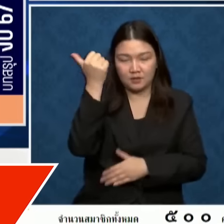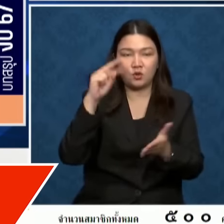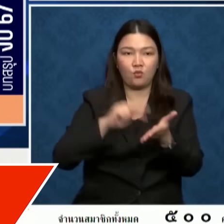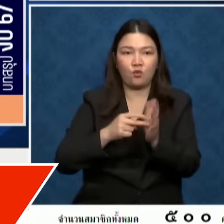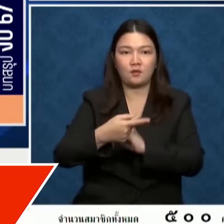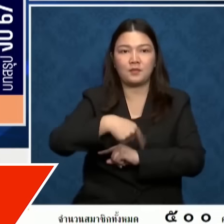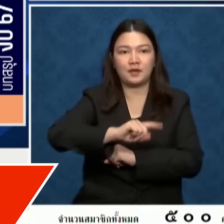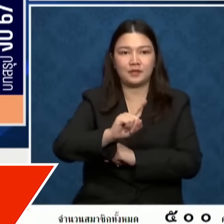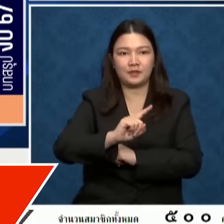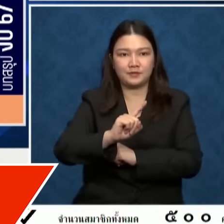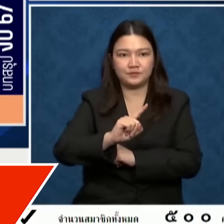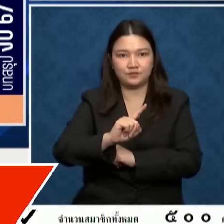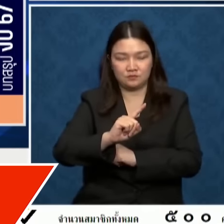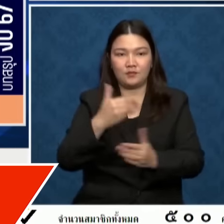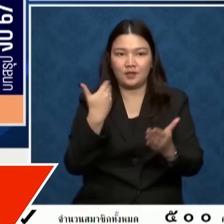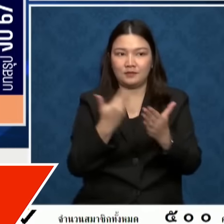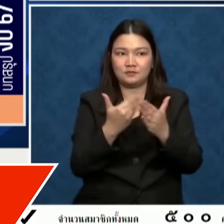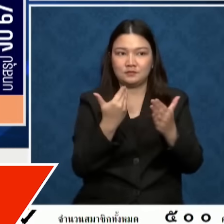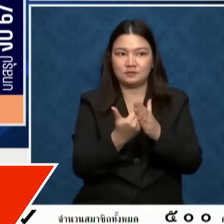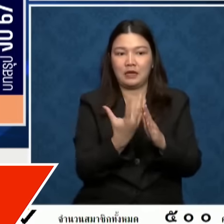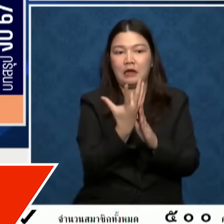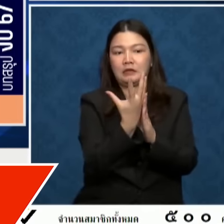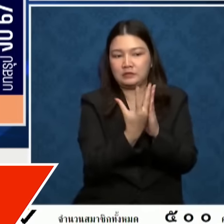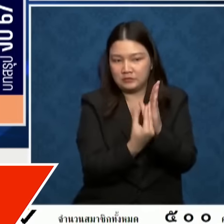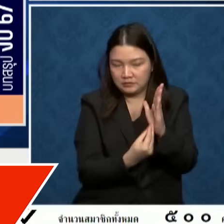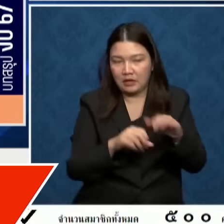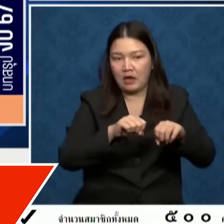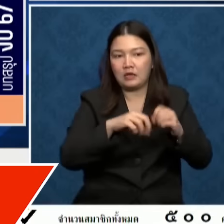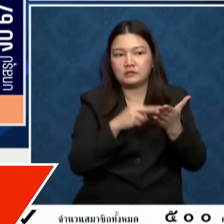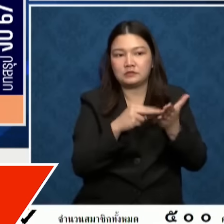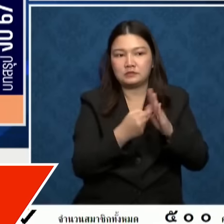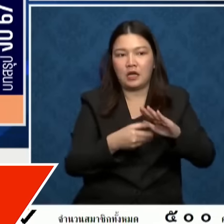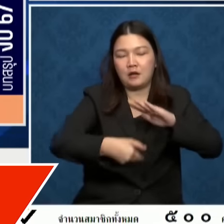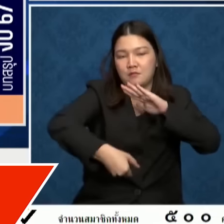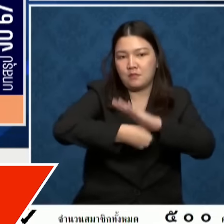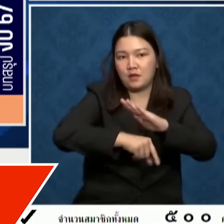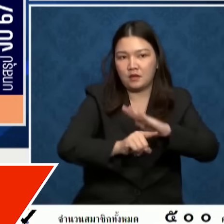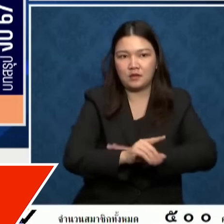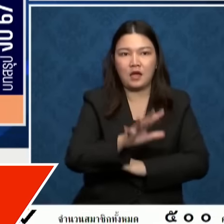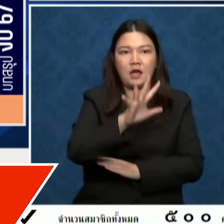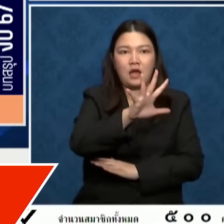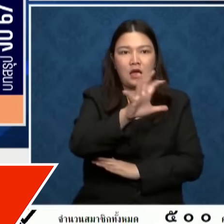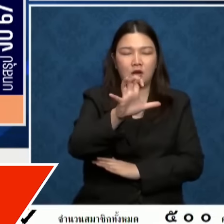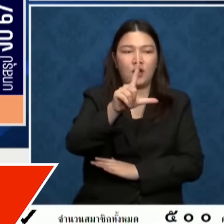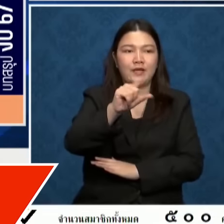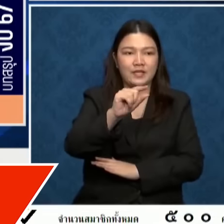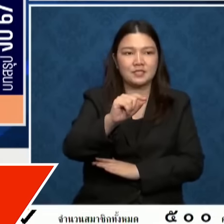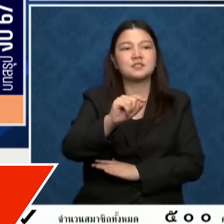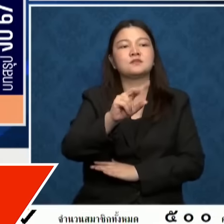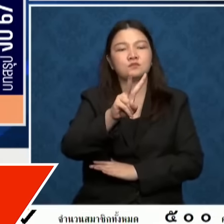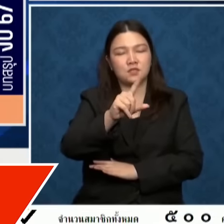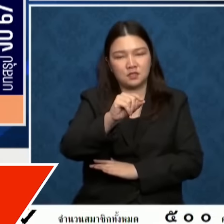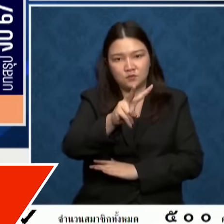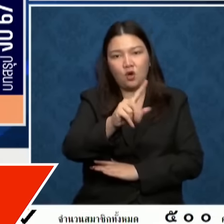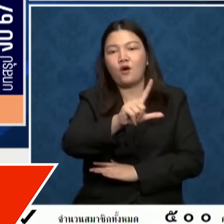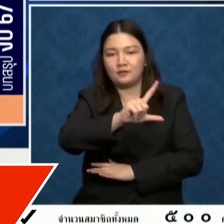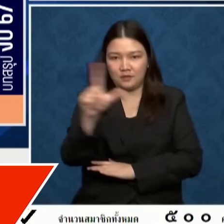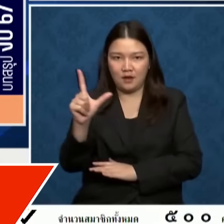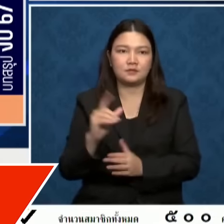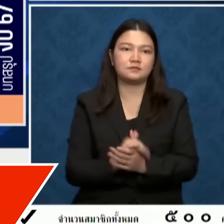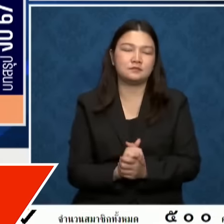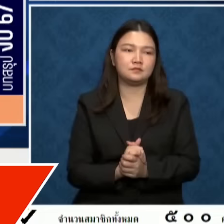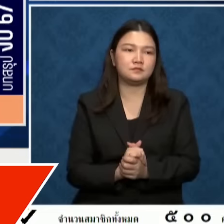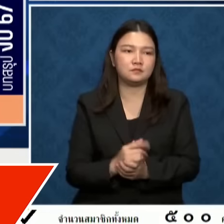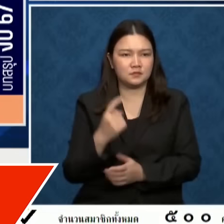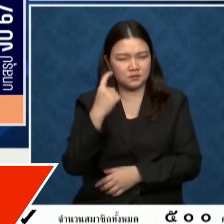งการนี้จะเกิดส่วนต่างของราคาหาสาร นะครัเป็มลค่า 522 ล้านบาโดยประมาณนะครั